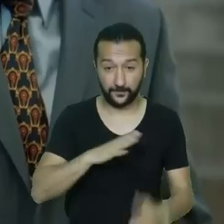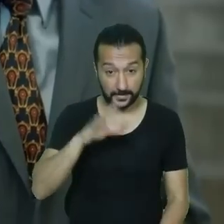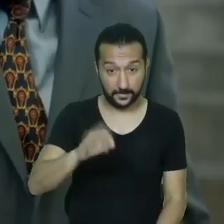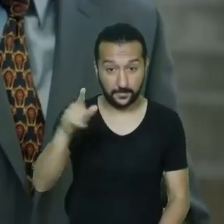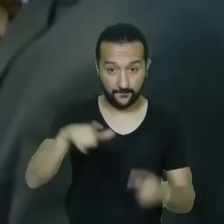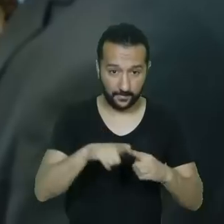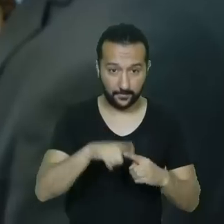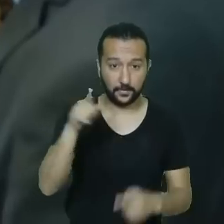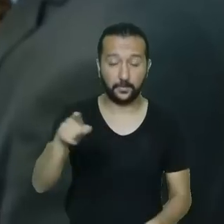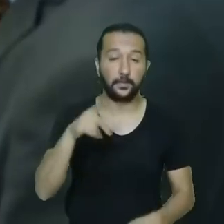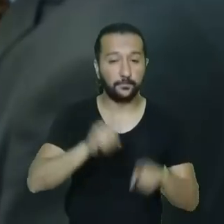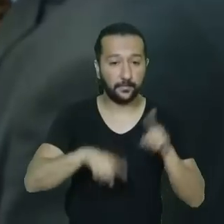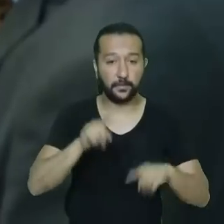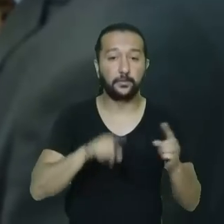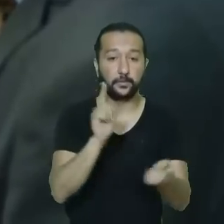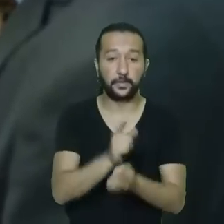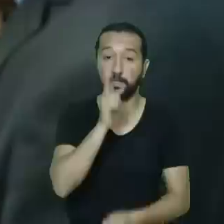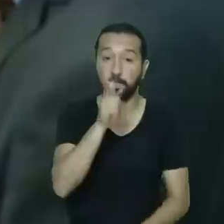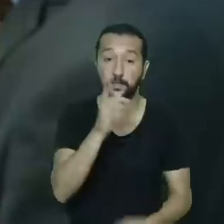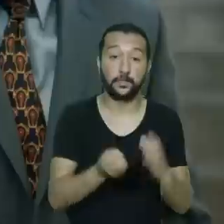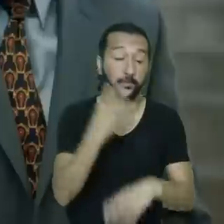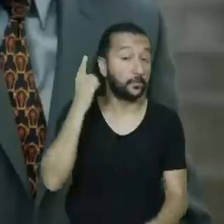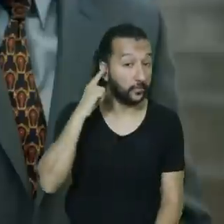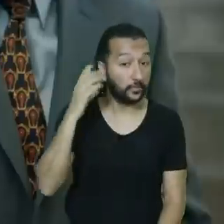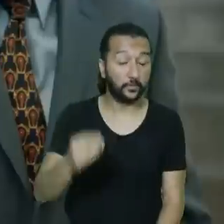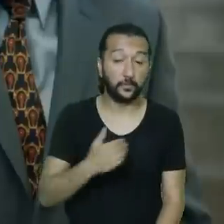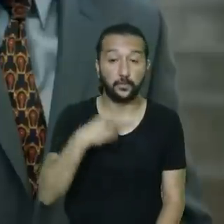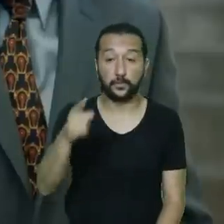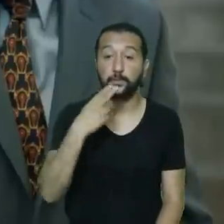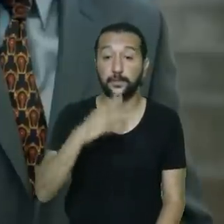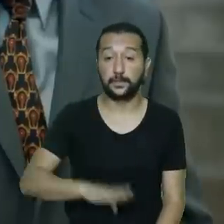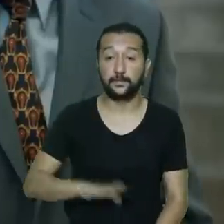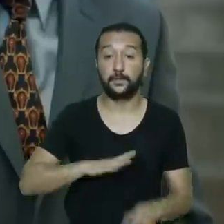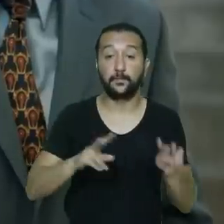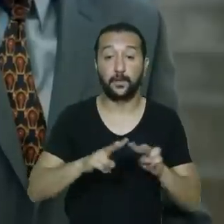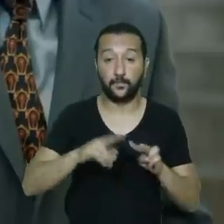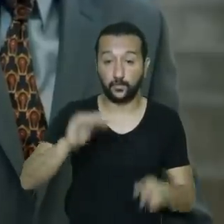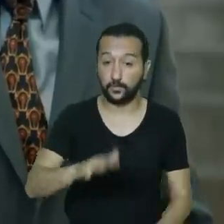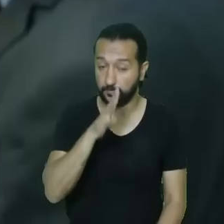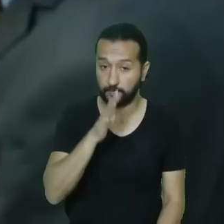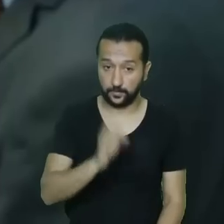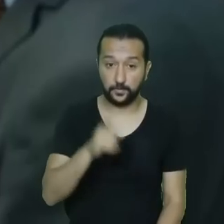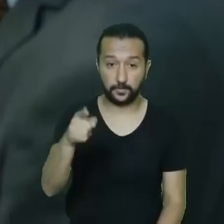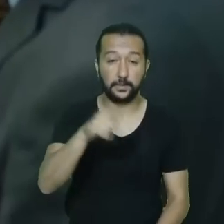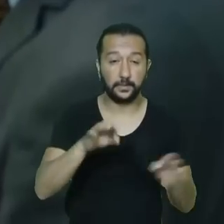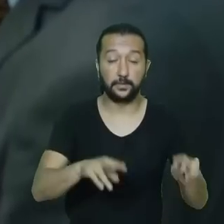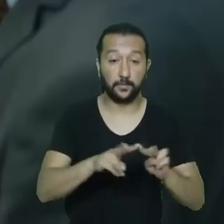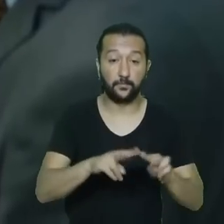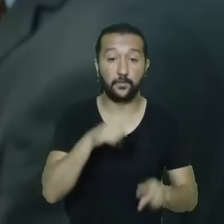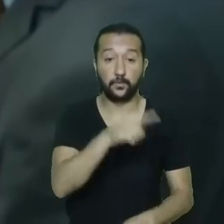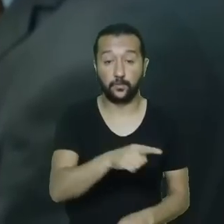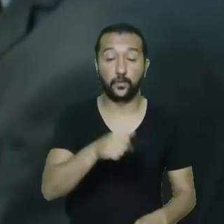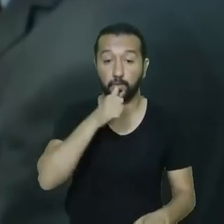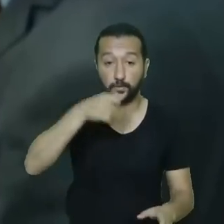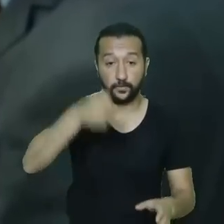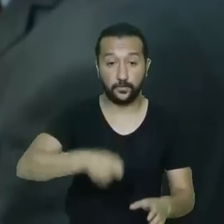ya, Fatma. Hı. Zaman zaman onların sesi geliyor, dinliyorum. Bunların bir kızı var, Merve küçük biliyorum. Şimdi Merve